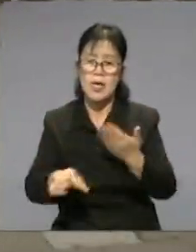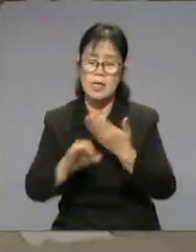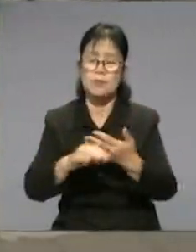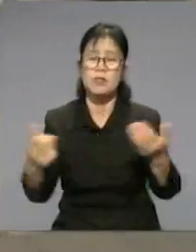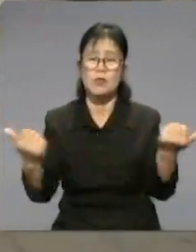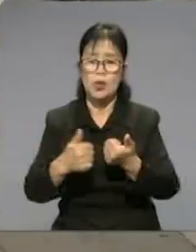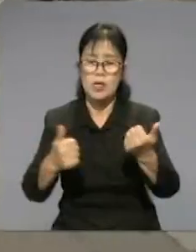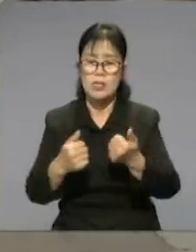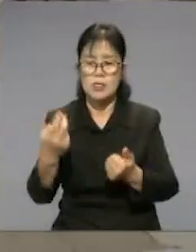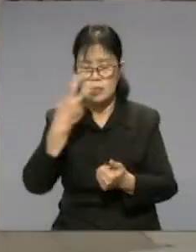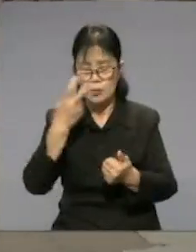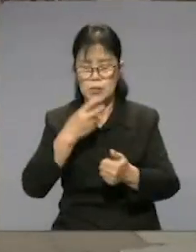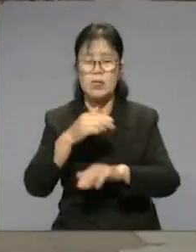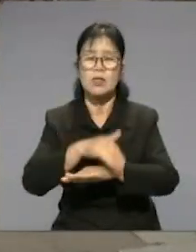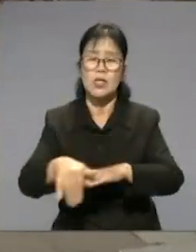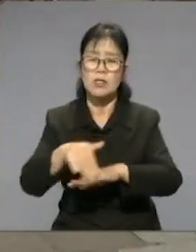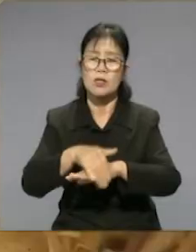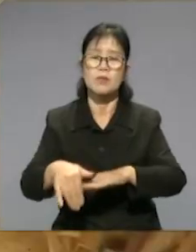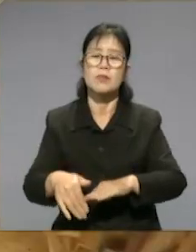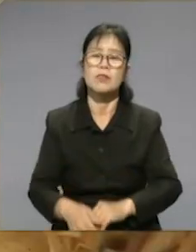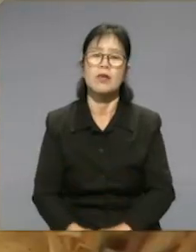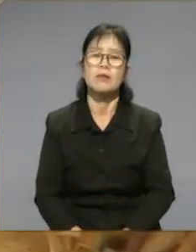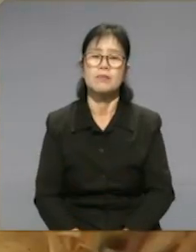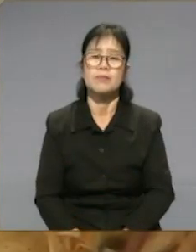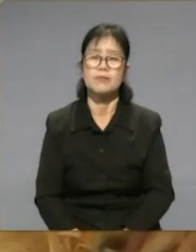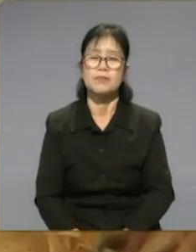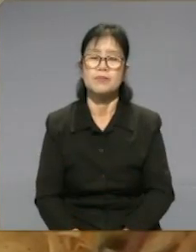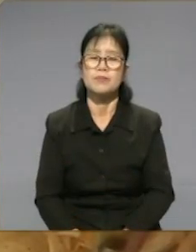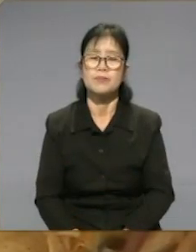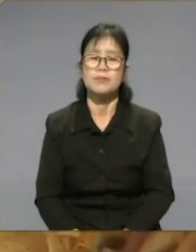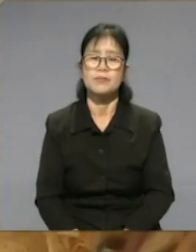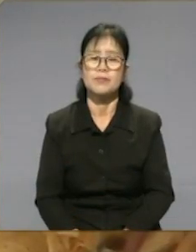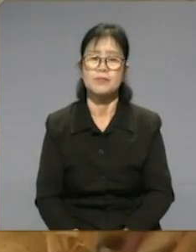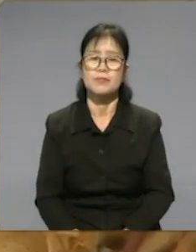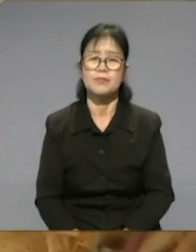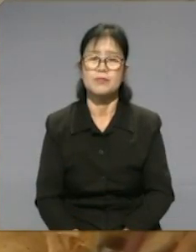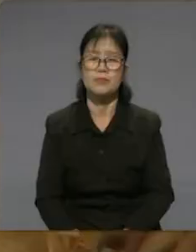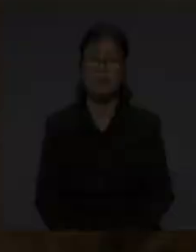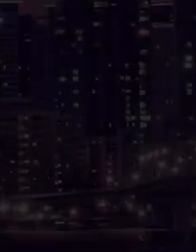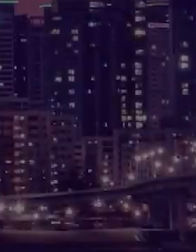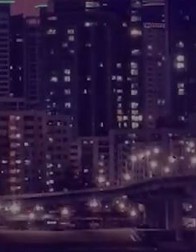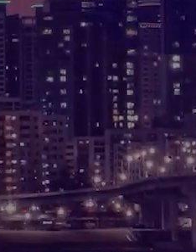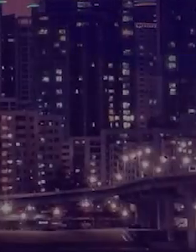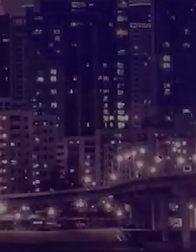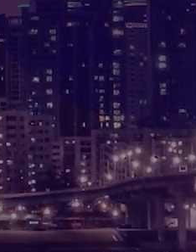임시회에서 심의될 예정입니다. OBS 뉴스 윤종화입니다.